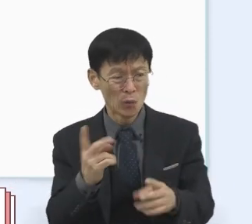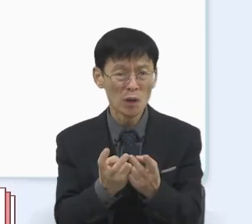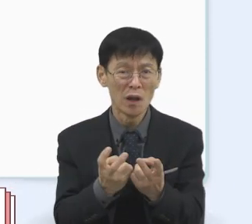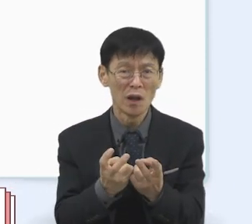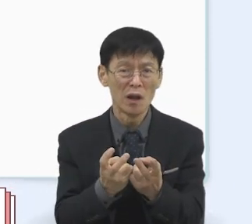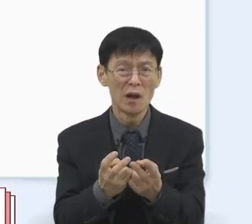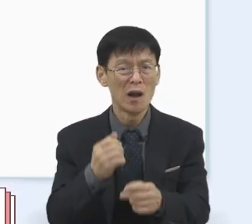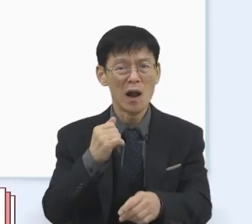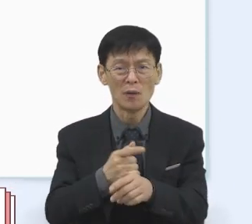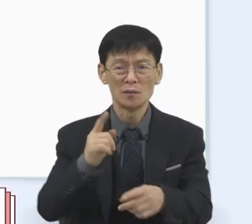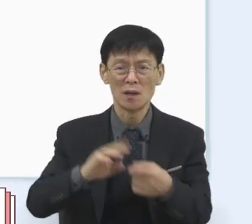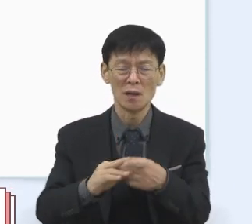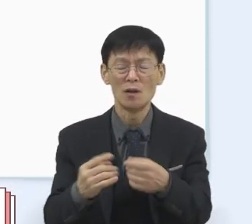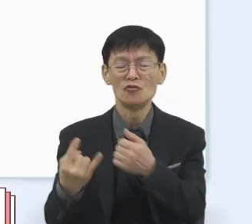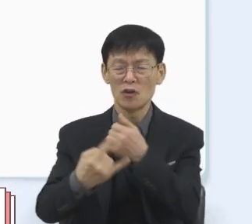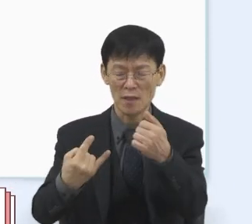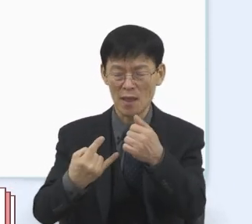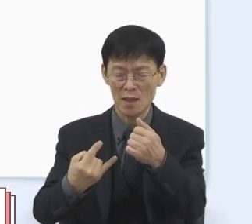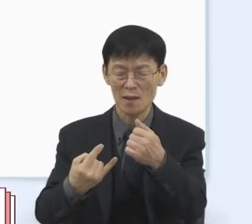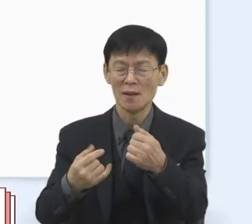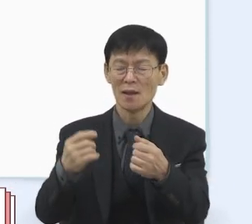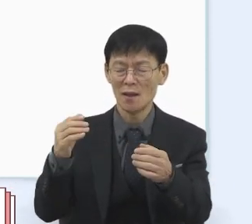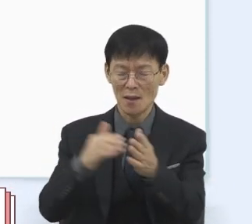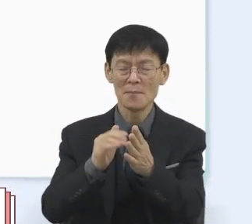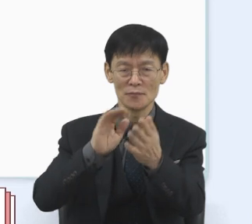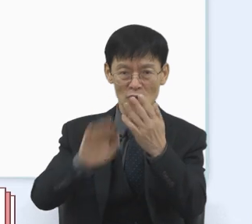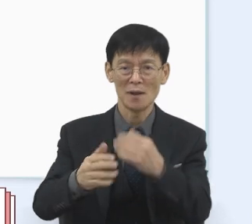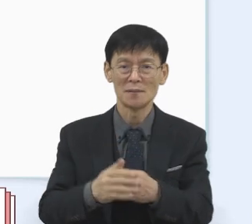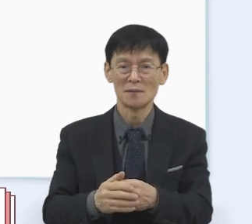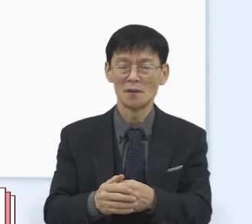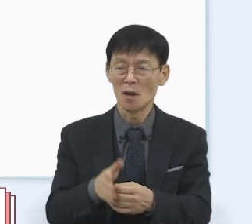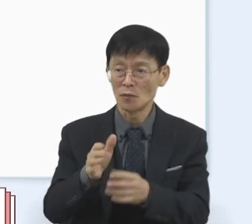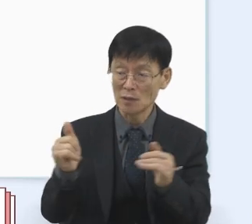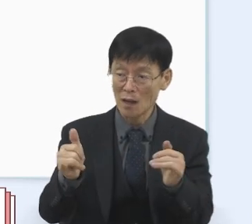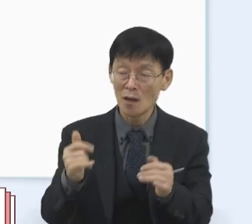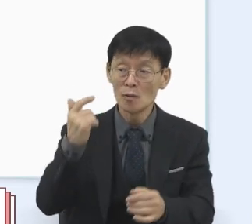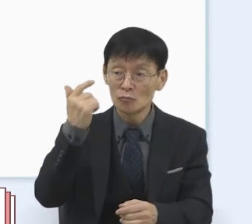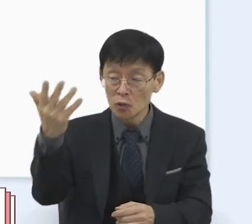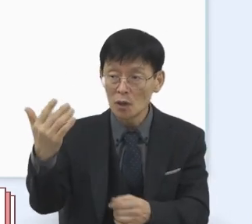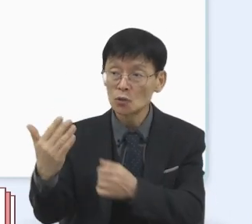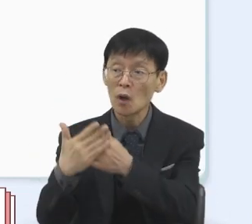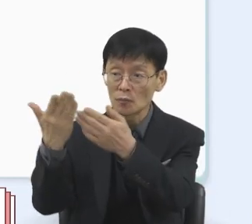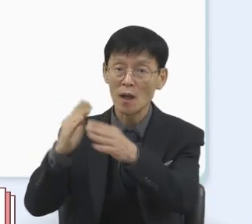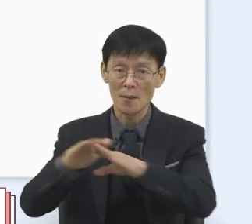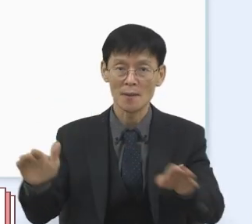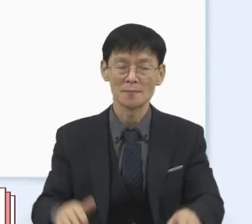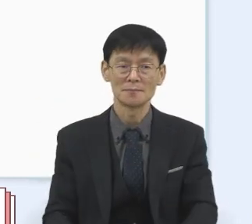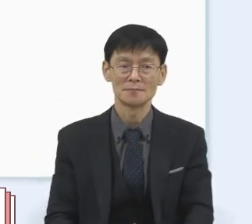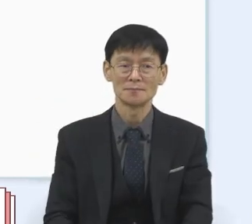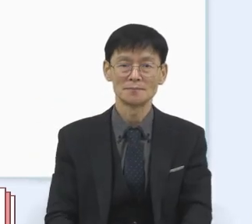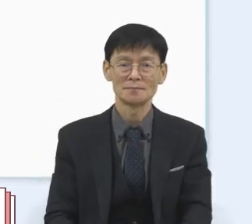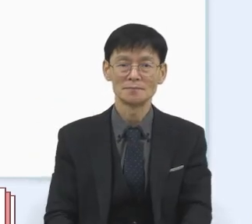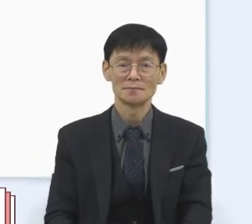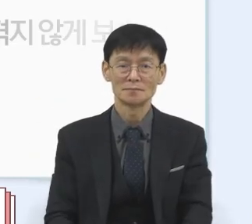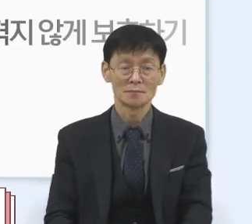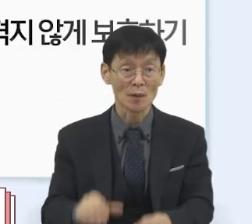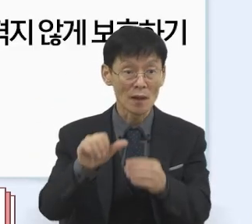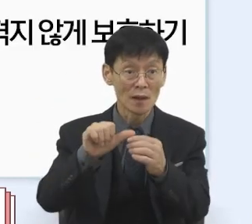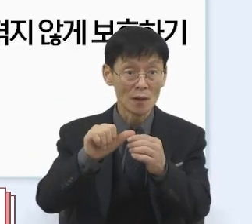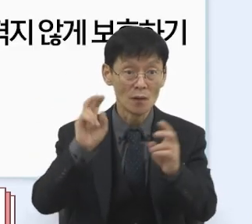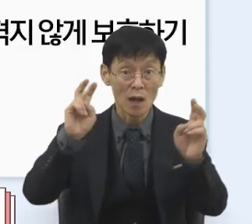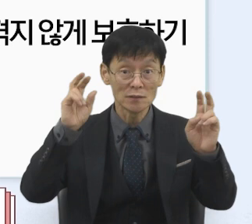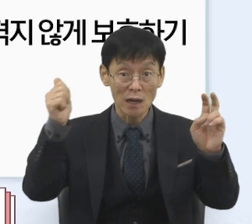문제는 성희롱 심의위원회라는 회의를 열고 전문가들의 얘기를 들어 해결합니다.